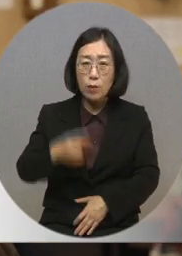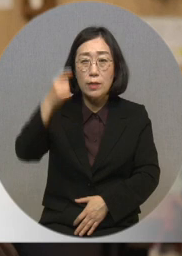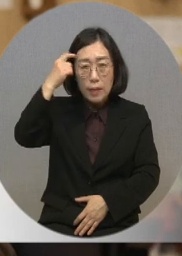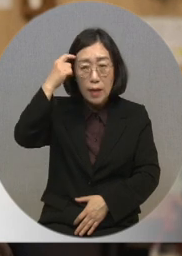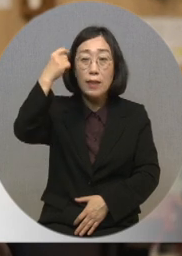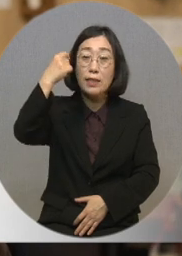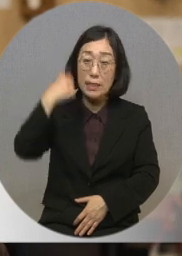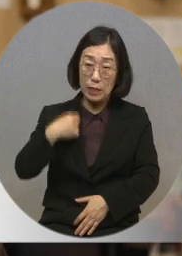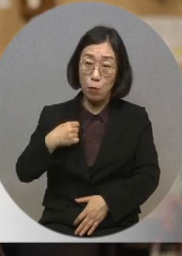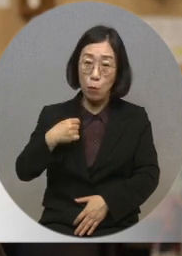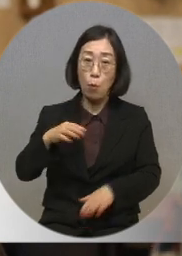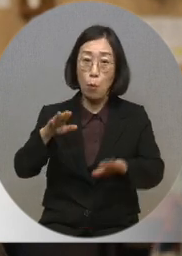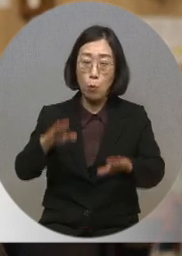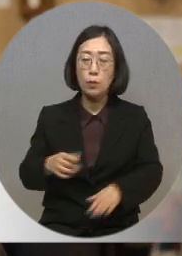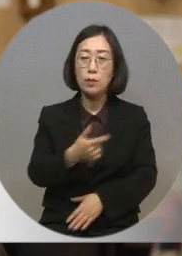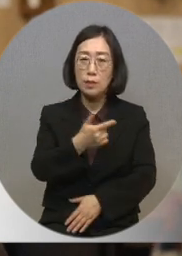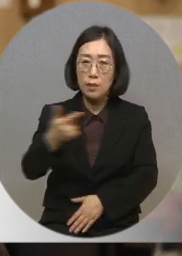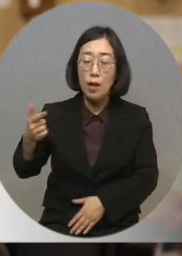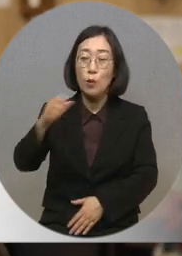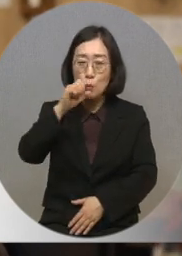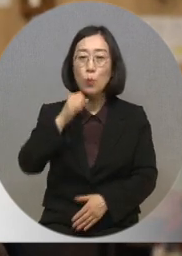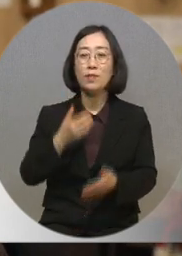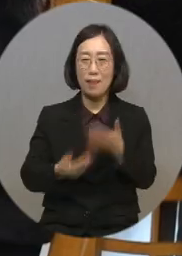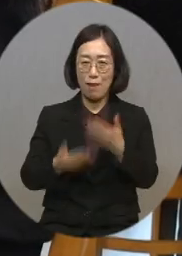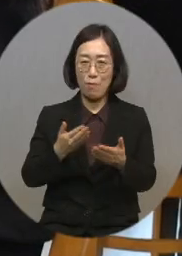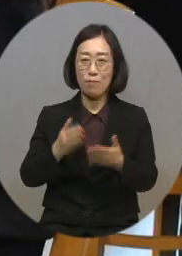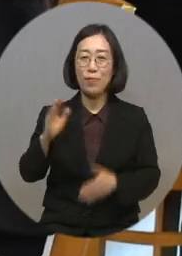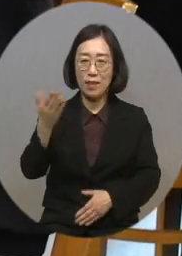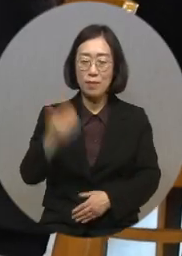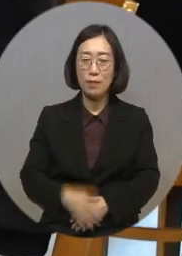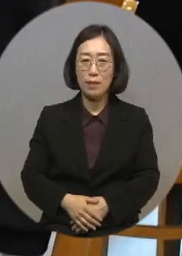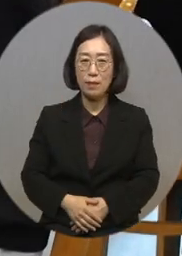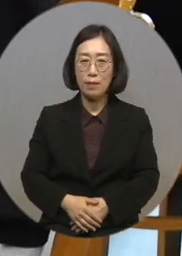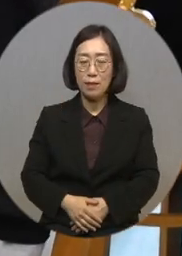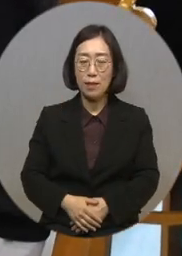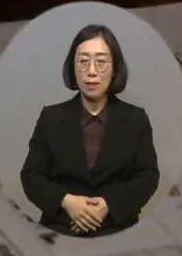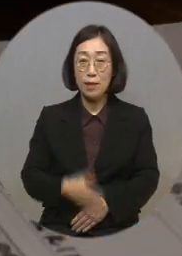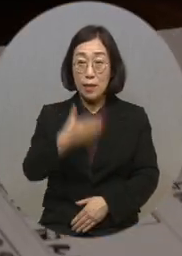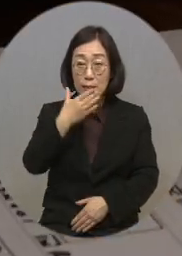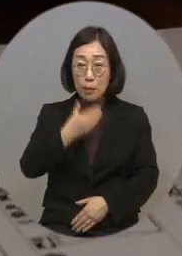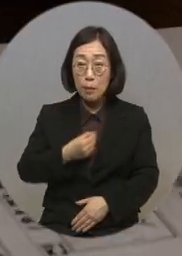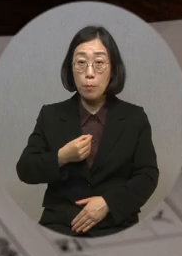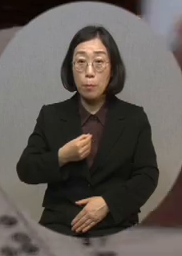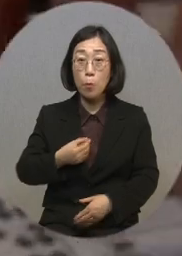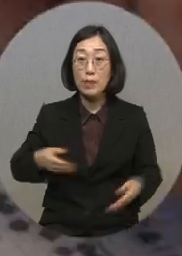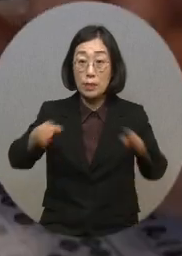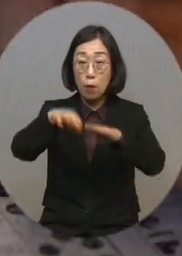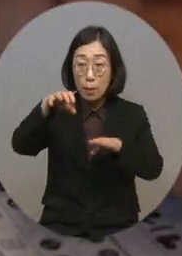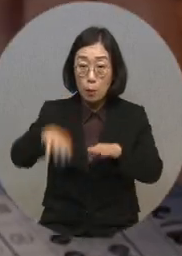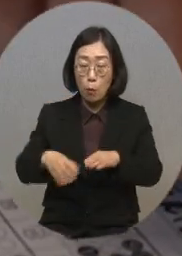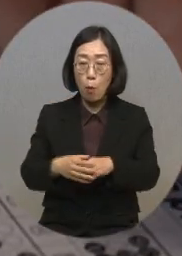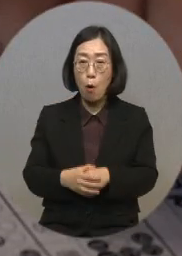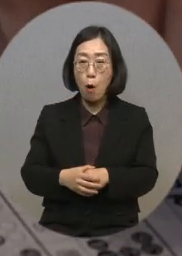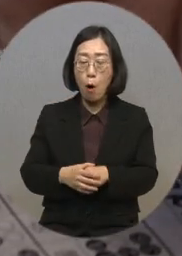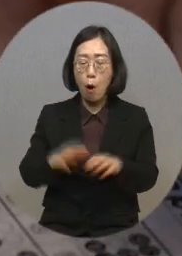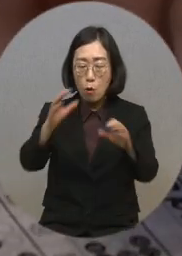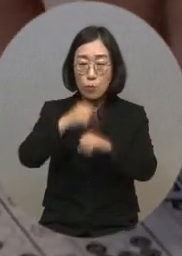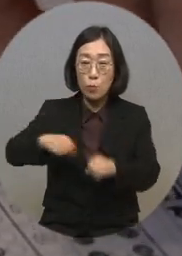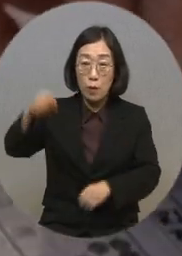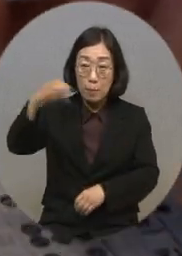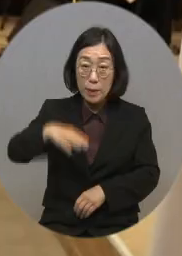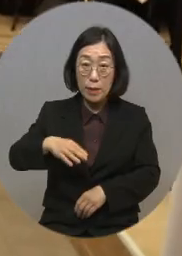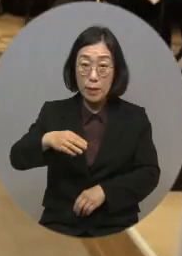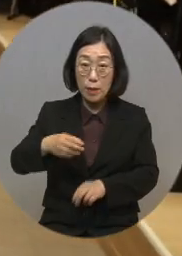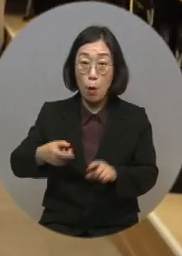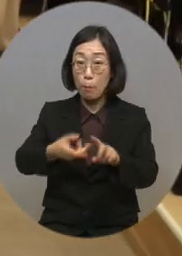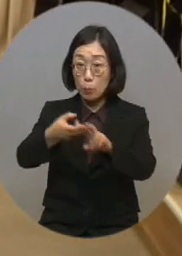느끼고 해서 오늘 굉장히 좋았던 체험이었던 것 같습니다. 광산구 장애인복지관과 어둠 속의 빛 협동조합은 앞으로도 다양한